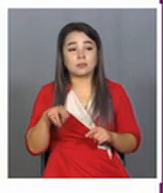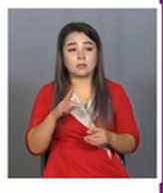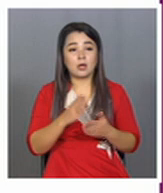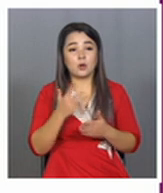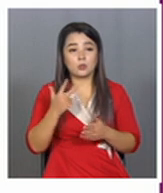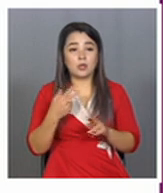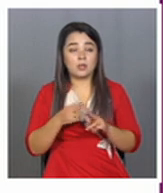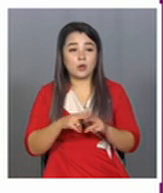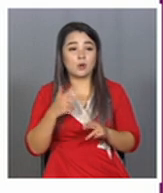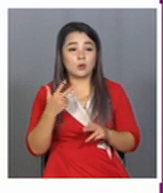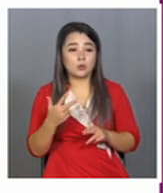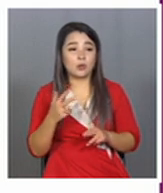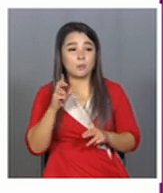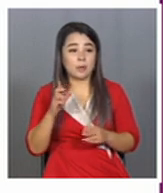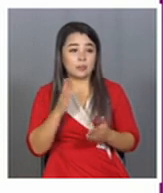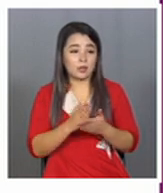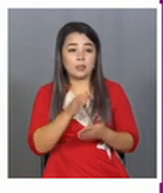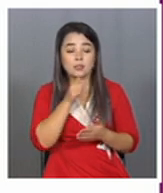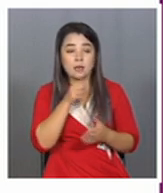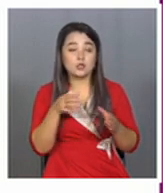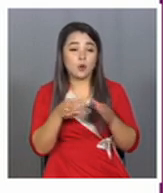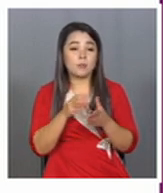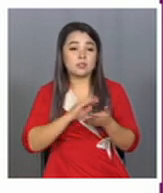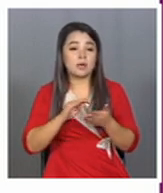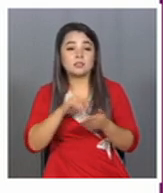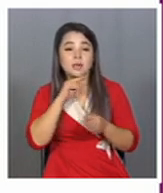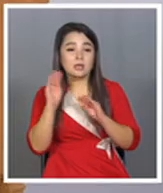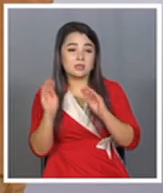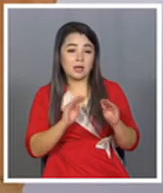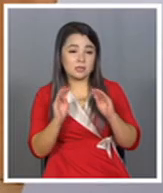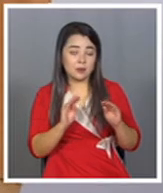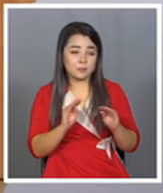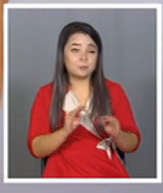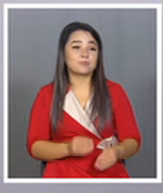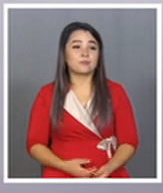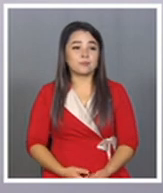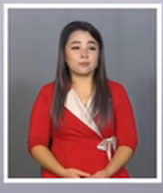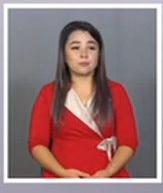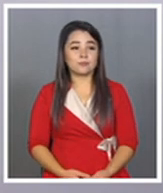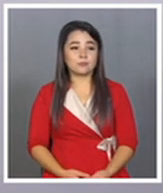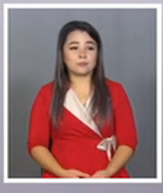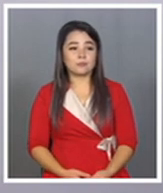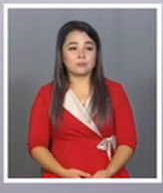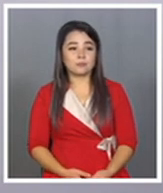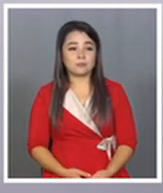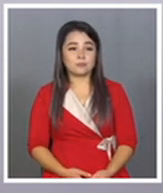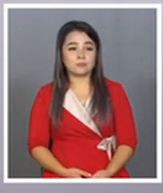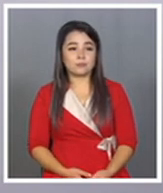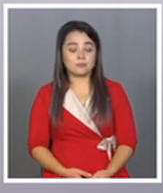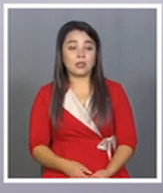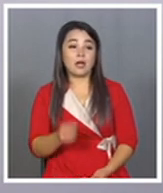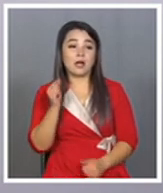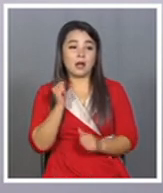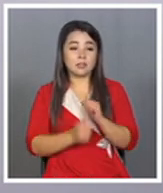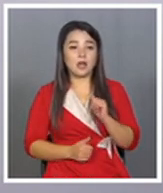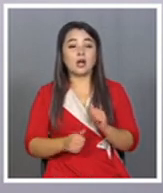ортақ көбейткіш 3Б. Ал енді топтастырып жаздық, мінекей. Ал енді қараңыздар, біз әр жақшаның ішіндегі